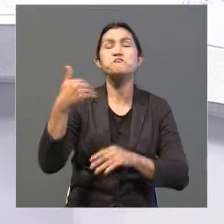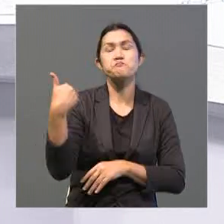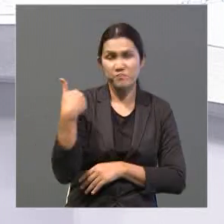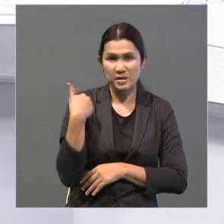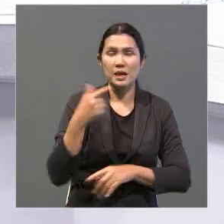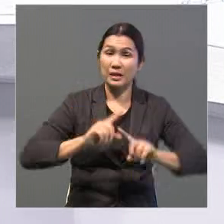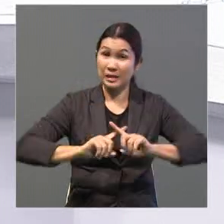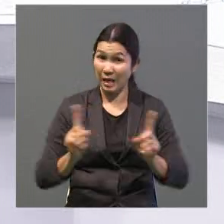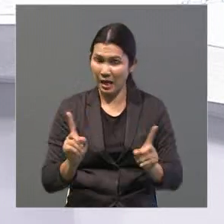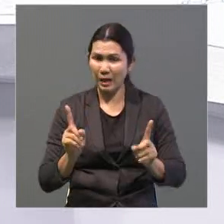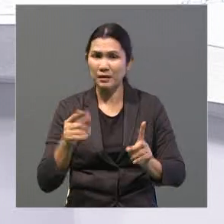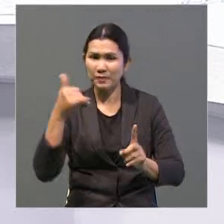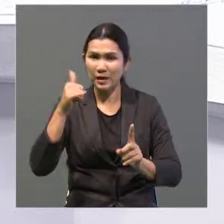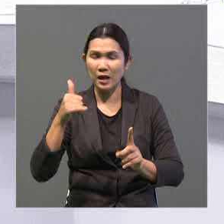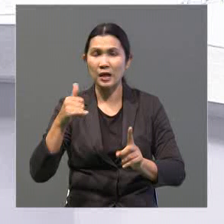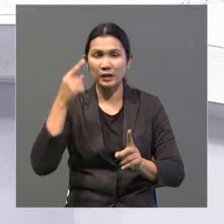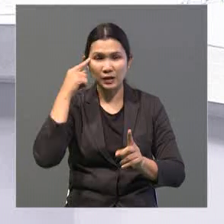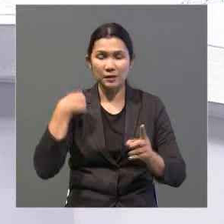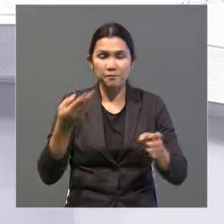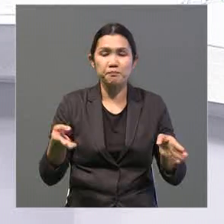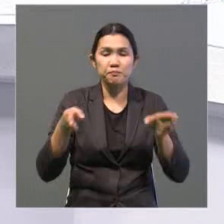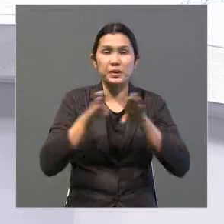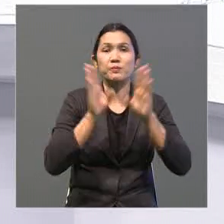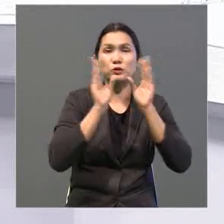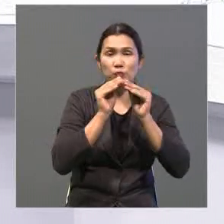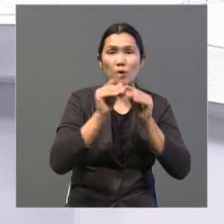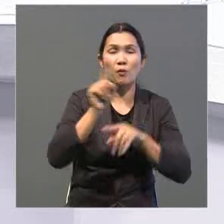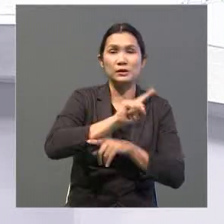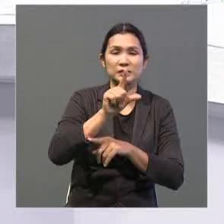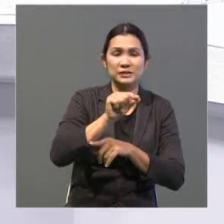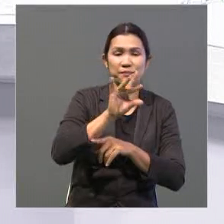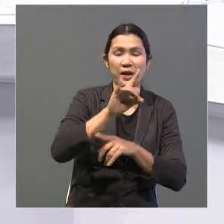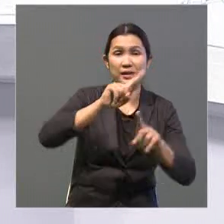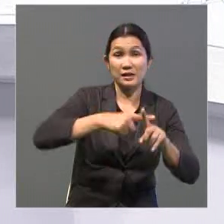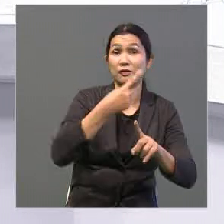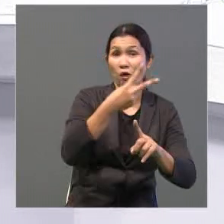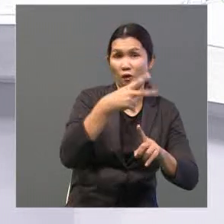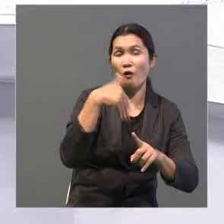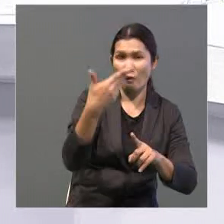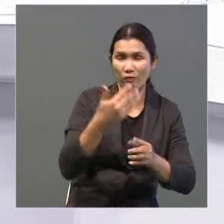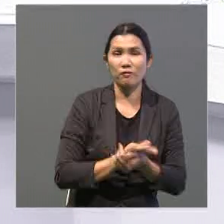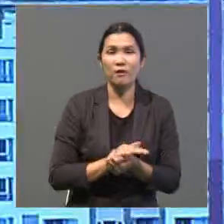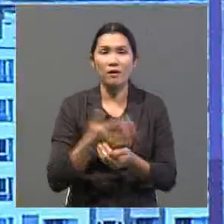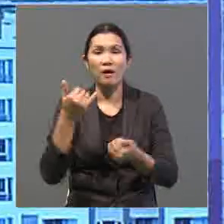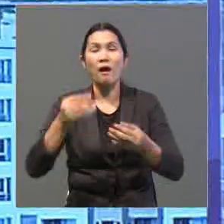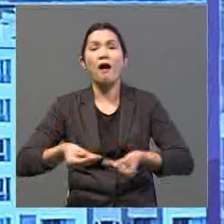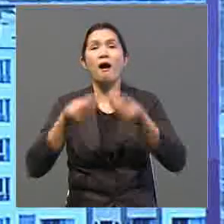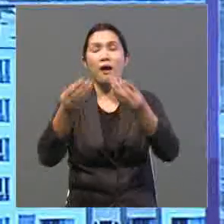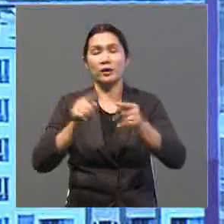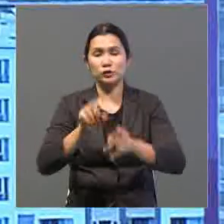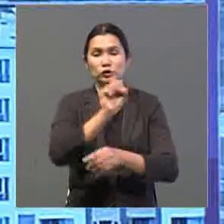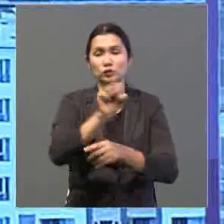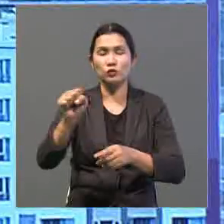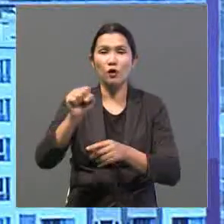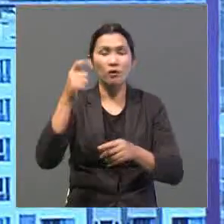แน่นอนแต่ว่าน่าจะเกิดขึ้นหลังปิดสมัยประชุมสภาก็คือวันที่28กุมภาพันธ์นะคะทางนี้ก็เพื่อเป็นการเปิดทางให้ส.ส.เ